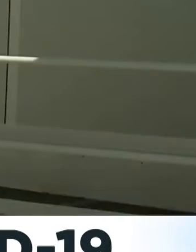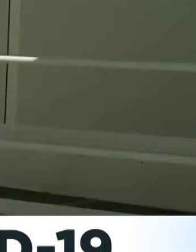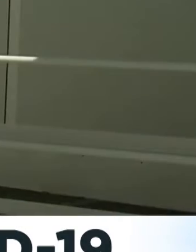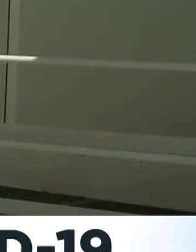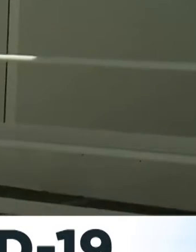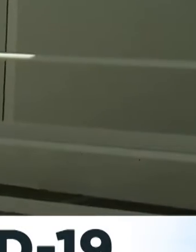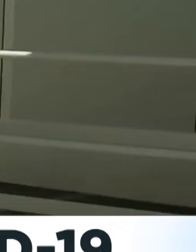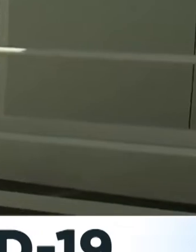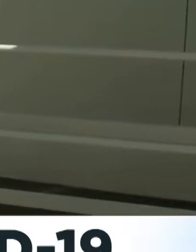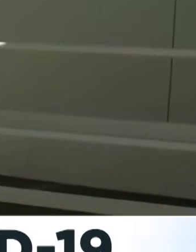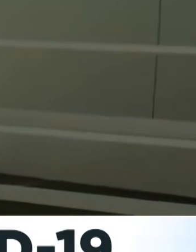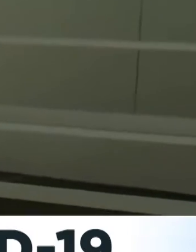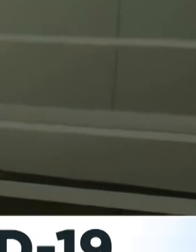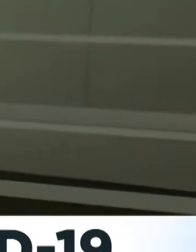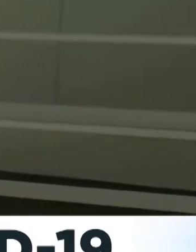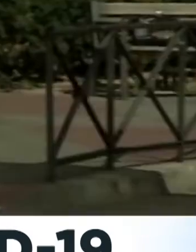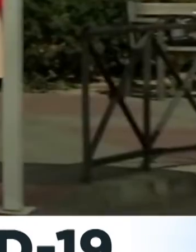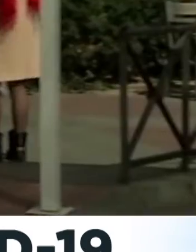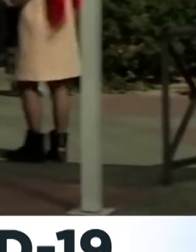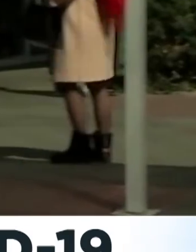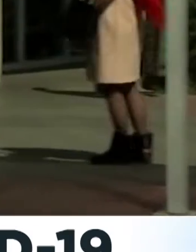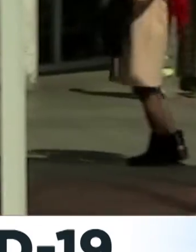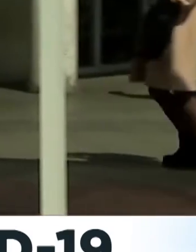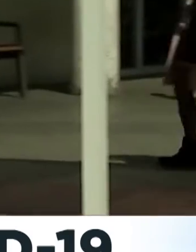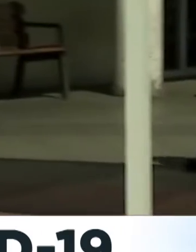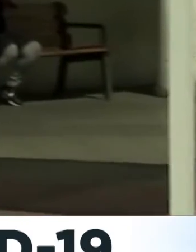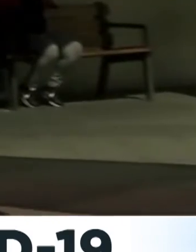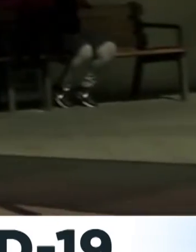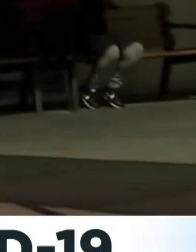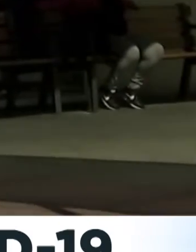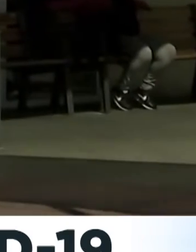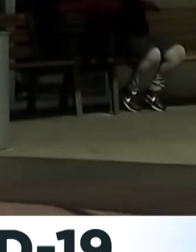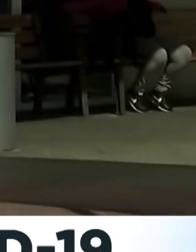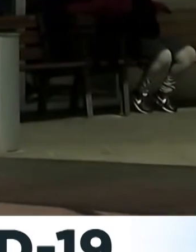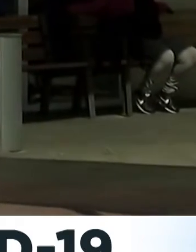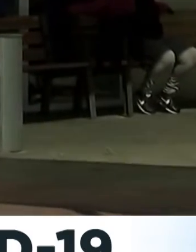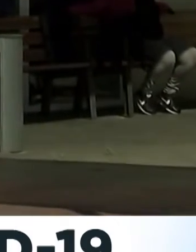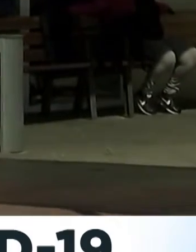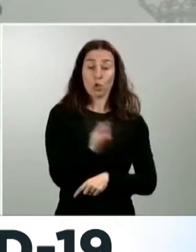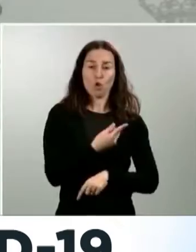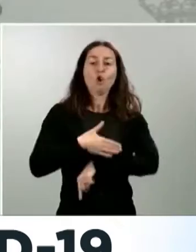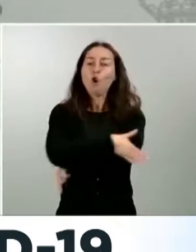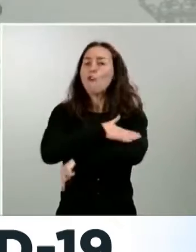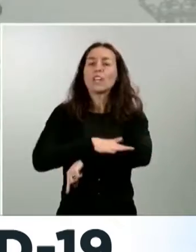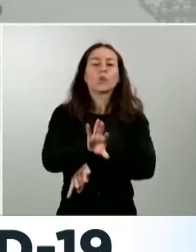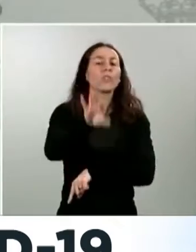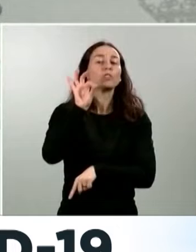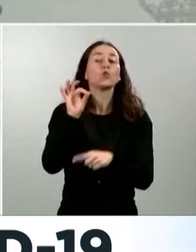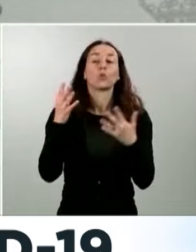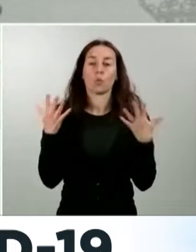për 2 javët në vazhdim, si përpjekje qeverisë për të ndaluar përhapjen e mëtejshme të koronavirusit.